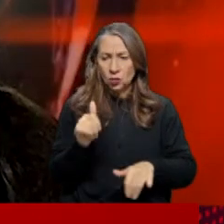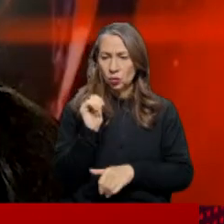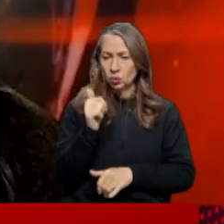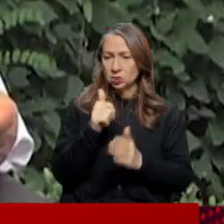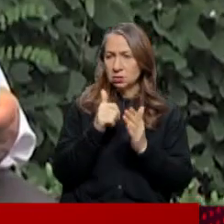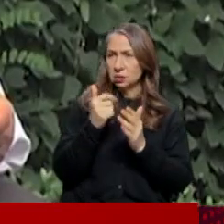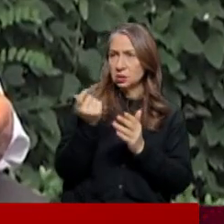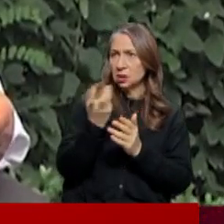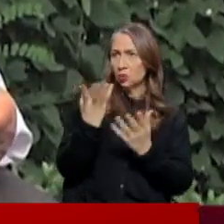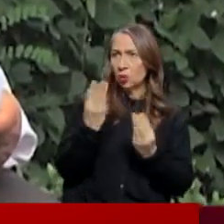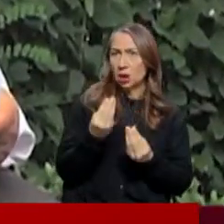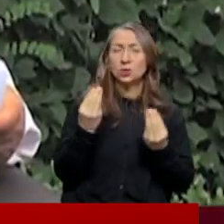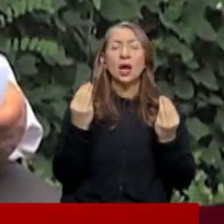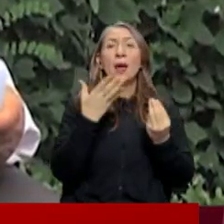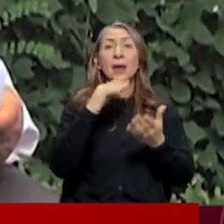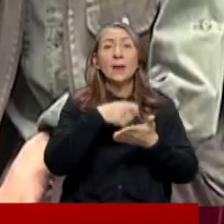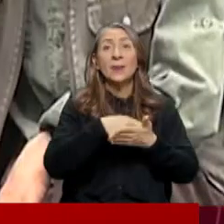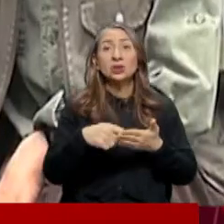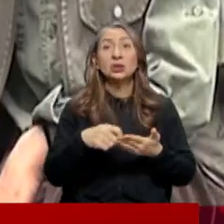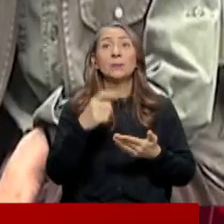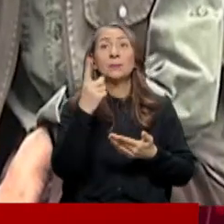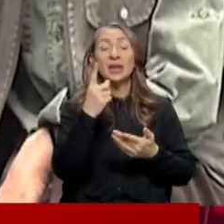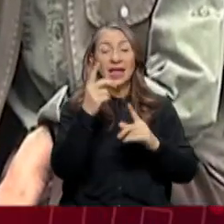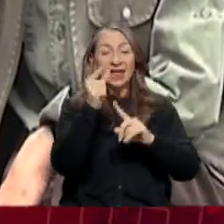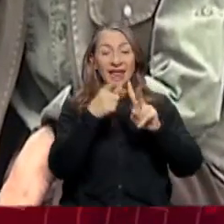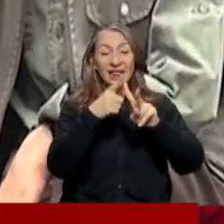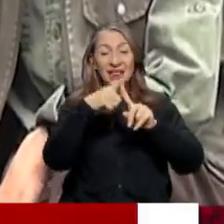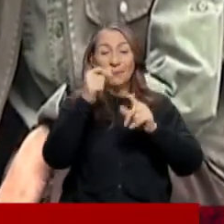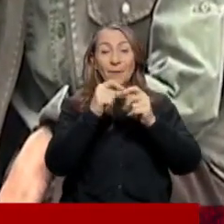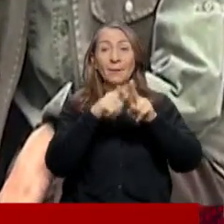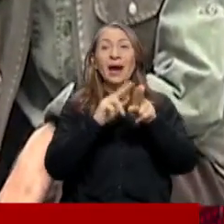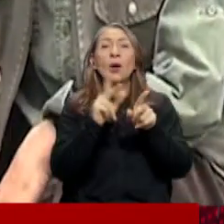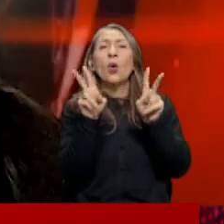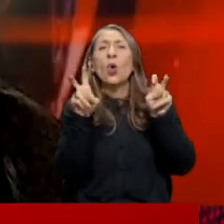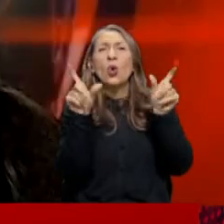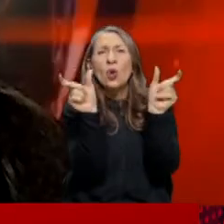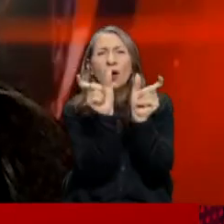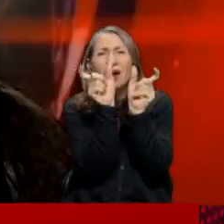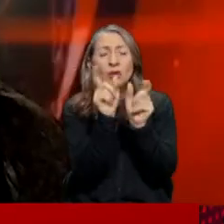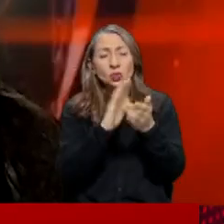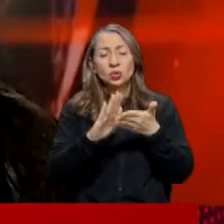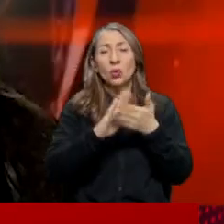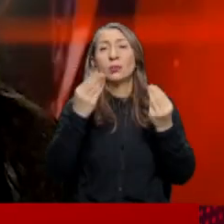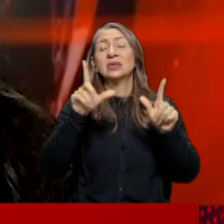olan insanların emekli maaşlarının bir intibak meselesiyle halledilip